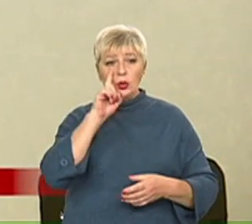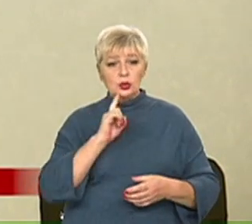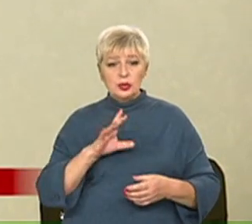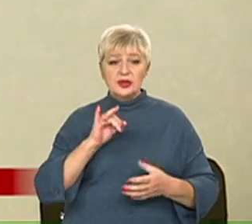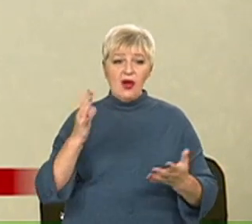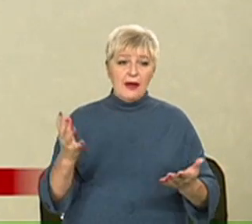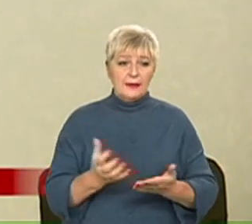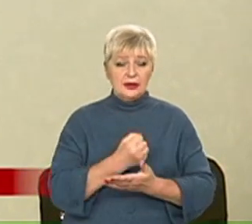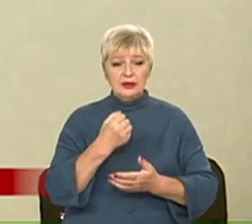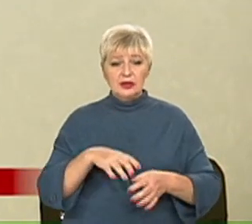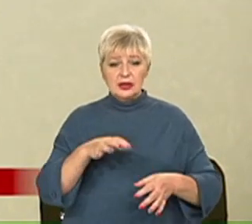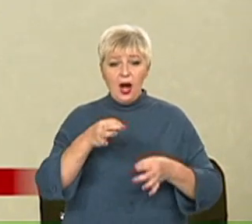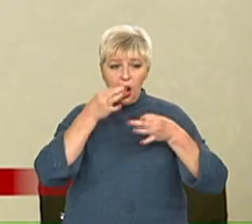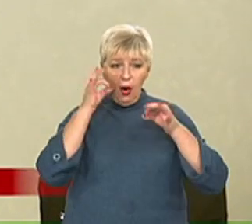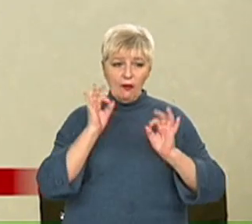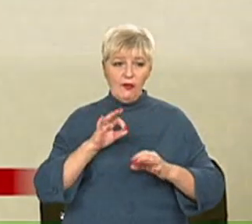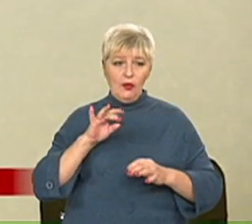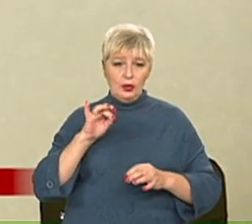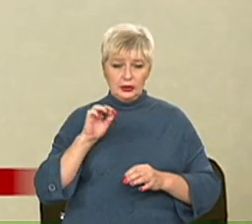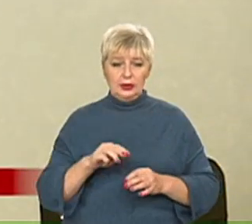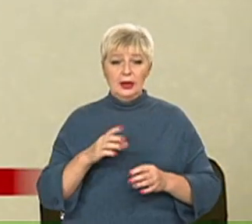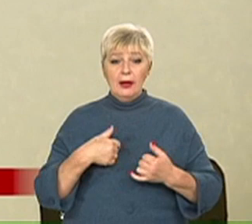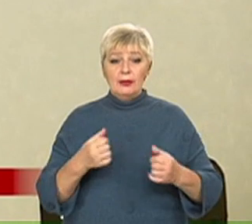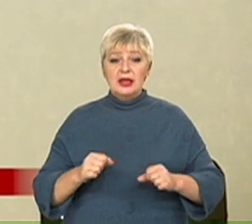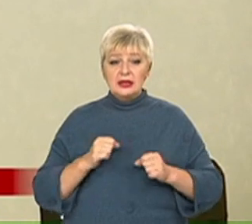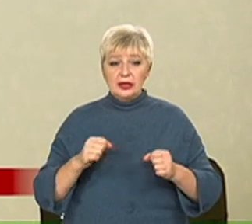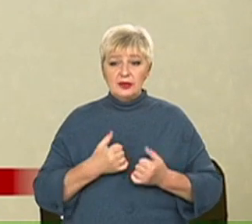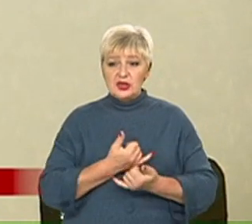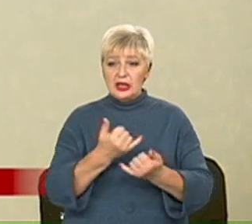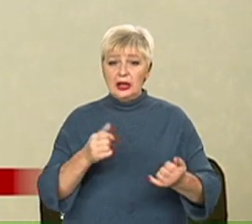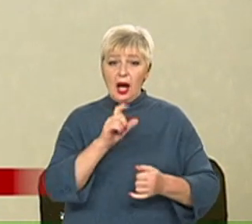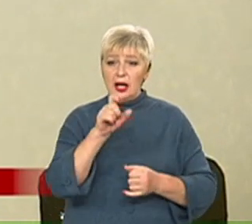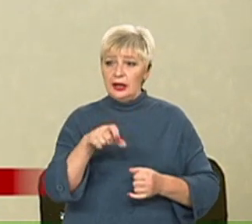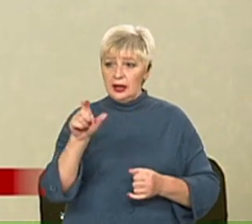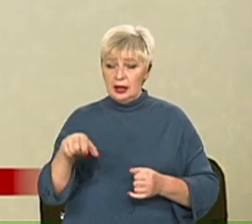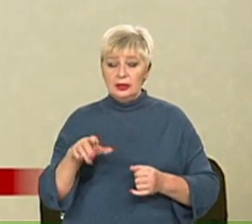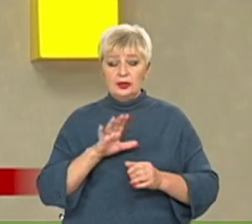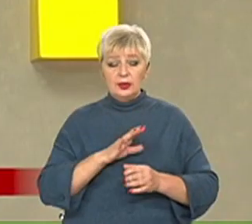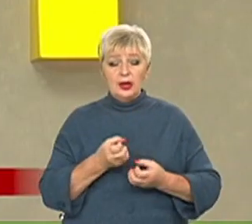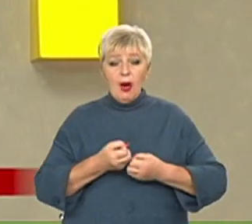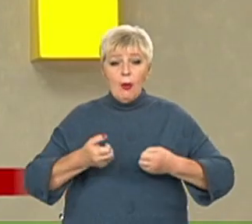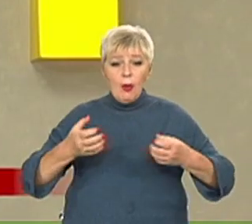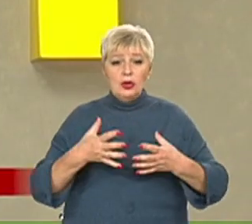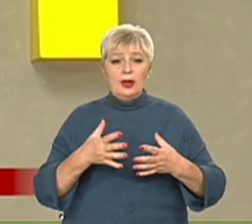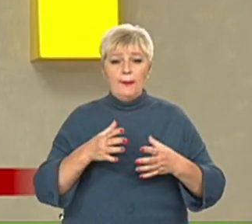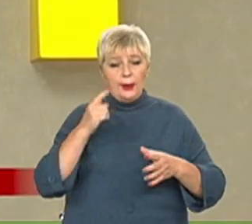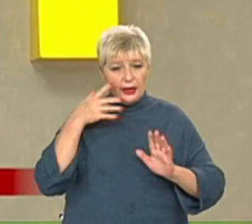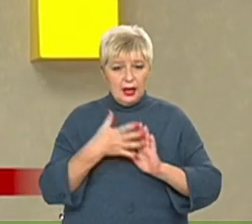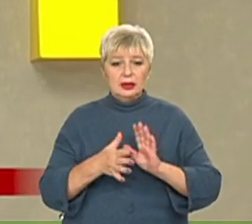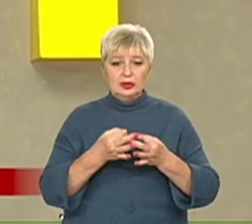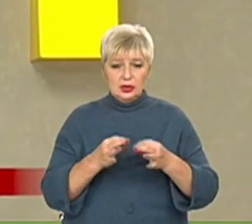удобство, ефективність, комфорт. Тобто ми стремимося для клієнта бути більш понятні, доступні.